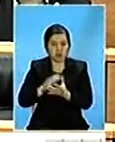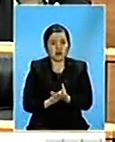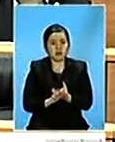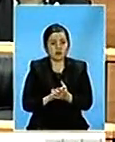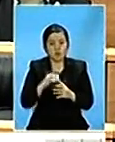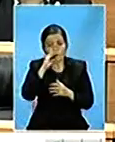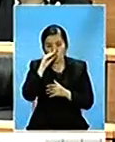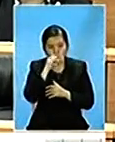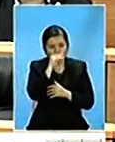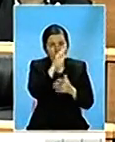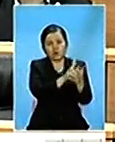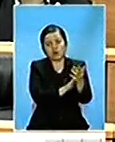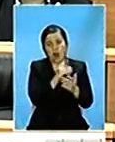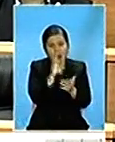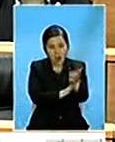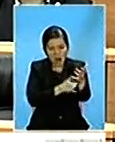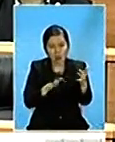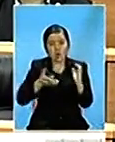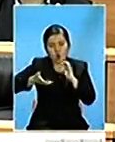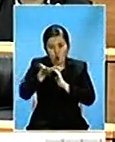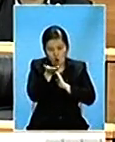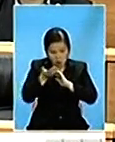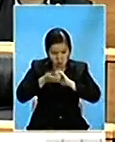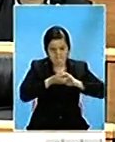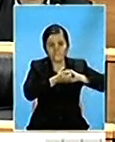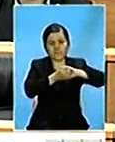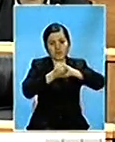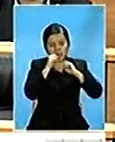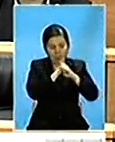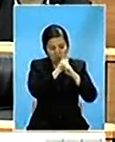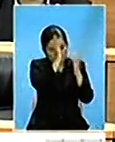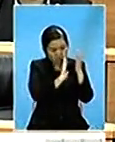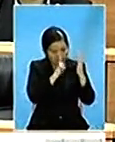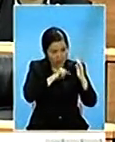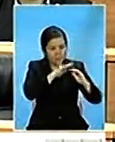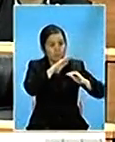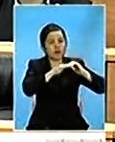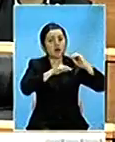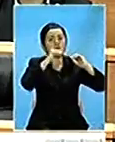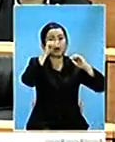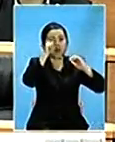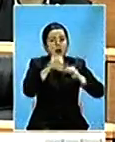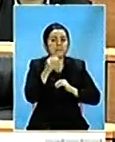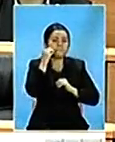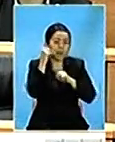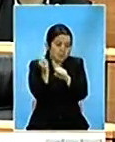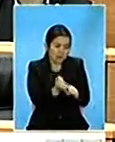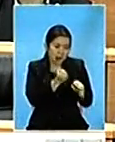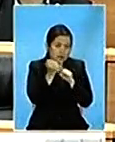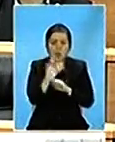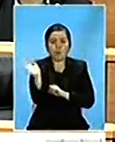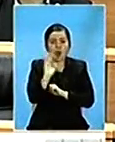งเทพมหานครมาปีนึงแล้วครับจับมือกันให้แน่นครับแล้วก็ทำให้ประเทศมันก้าวไปข้างหน้าได้บ้านผมจะได้ไม่ต้องมานั่งพายเรือกันอีกเท่านั้นแ